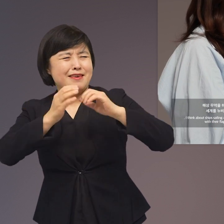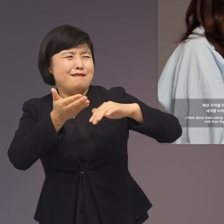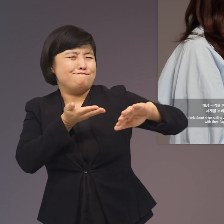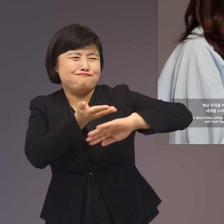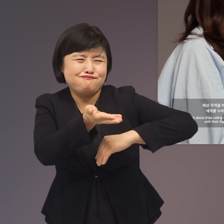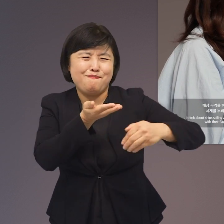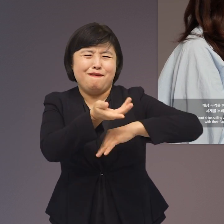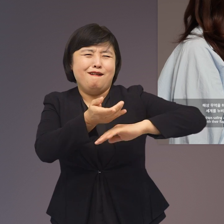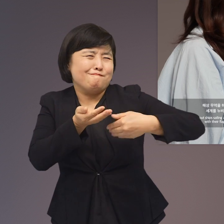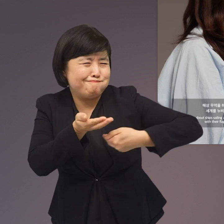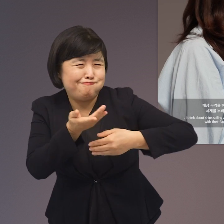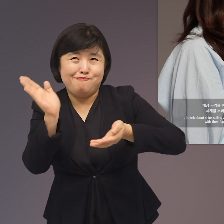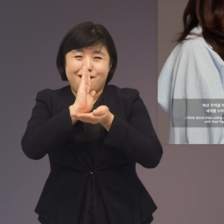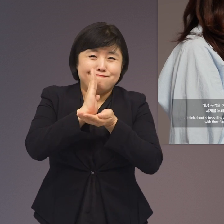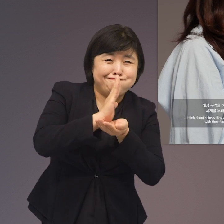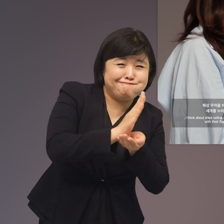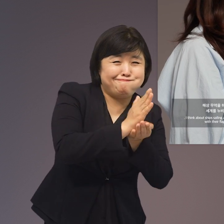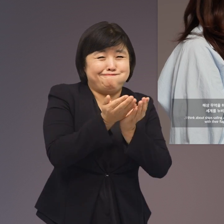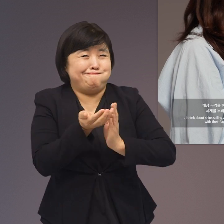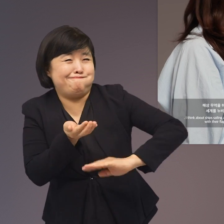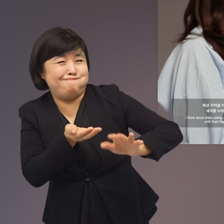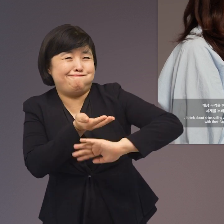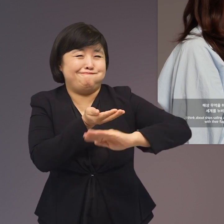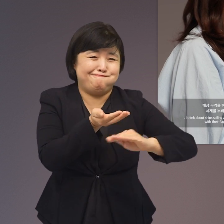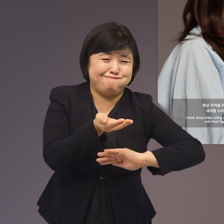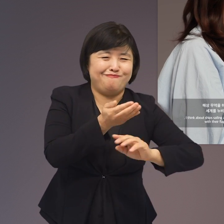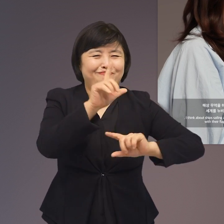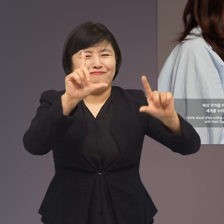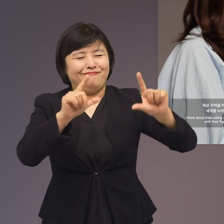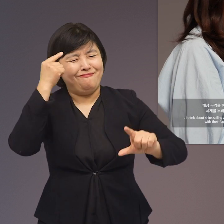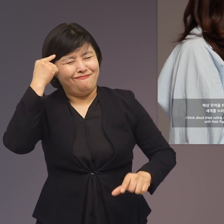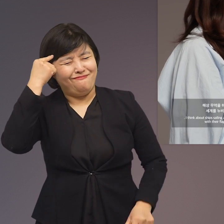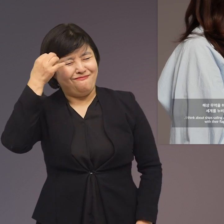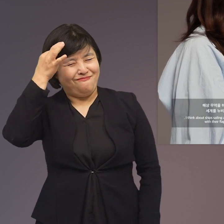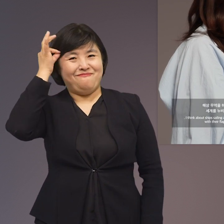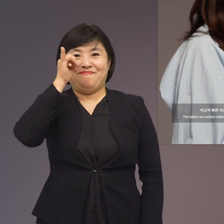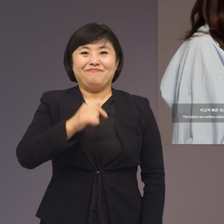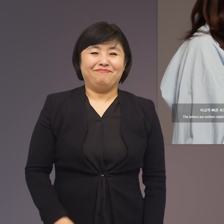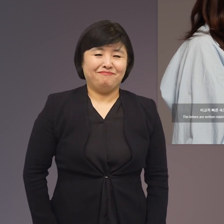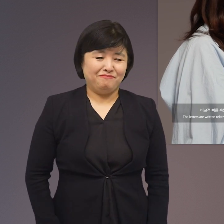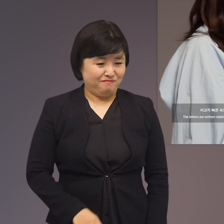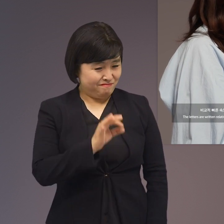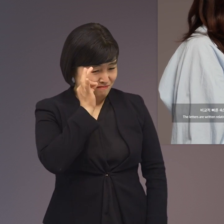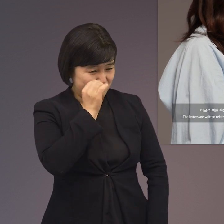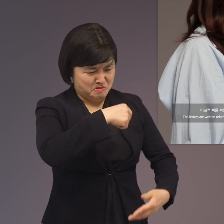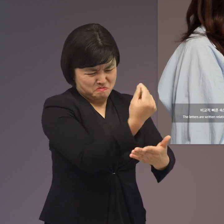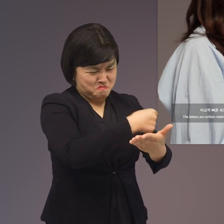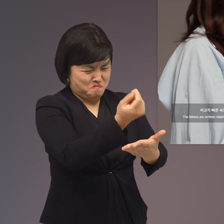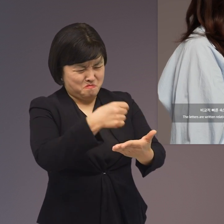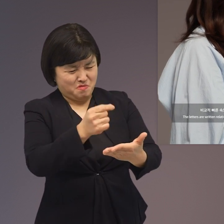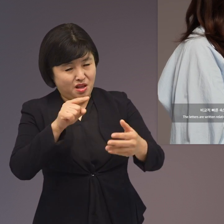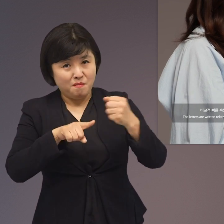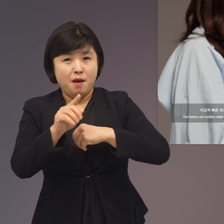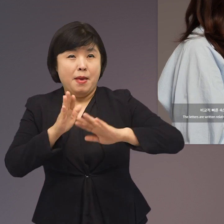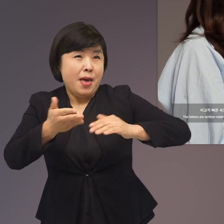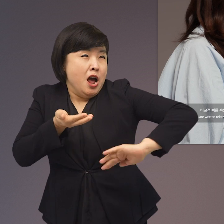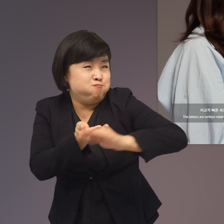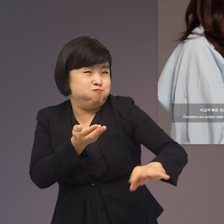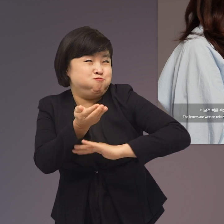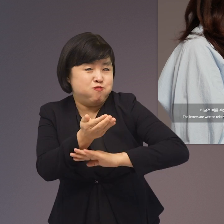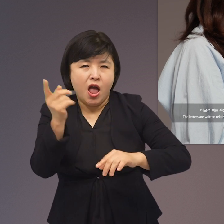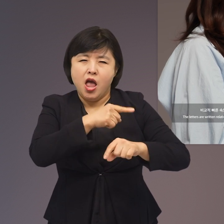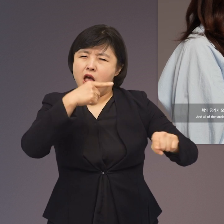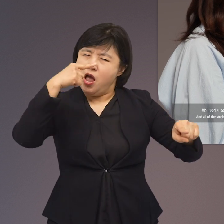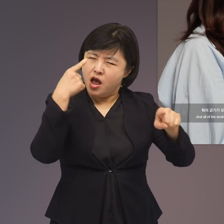하면서 깃발을 나부끼며 세계를 누비는 배들이 떠올라요. 비교적 빠른 속도로 써서